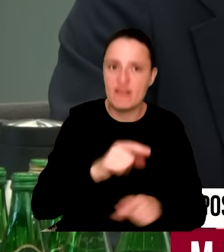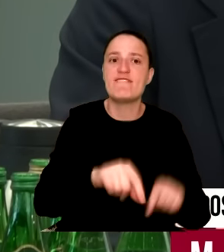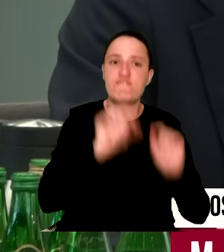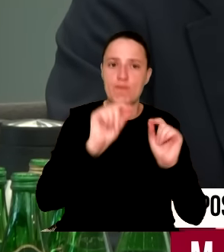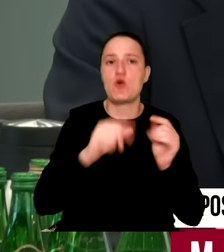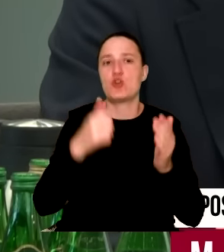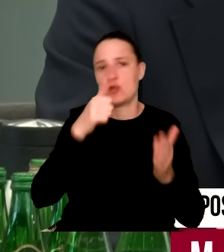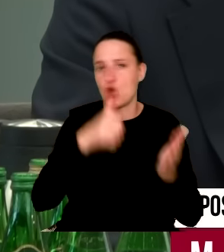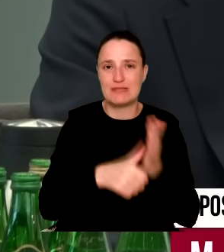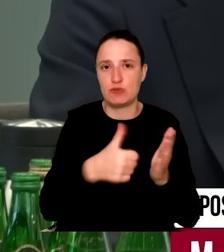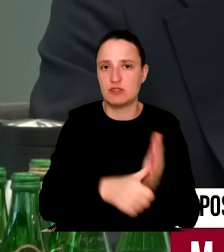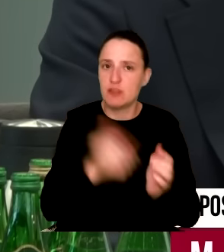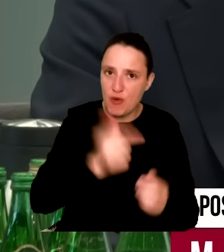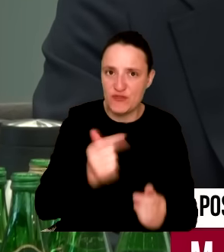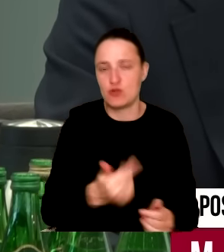korespondencyjnym